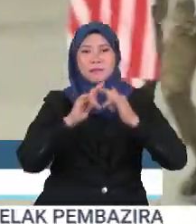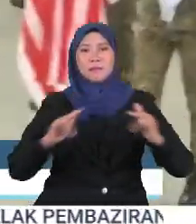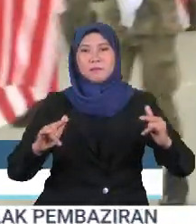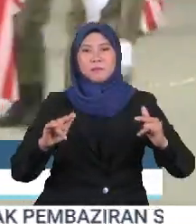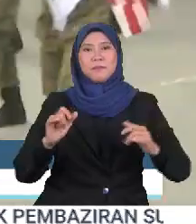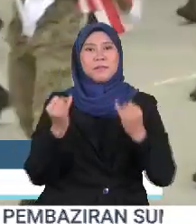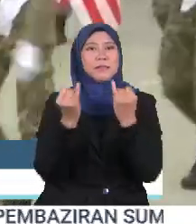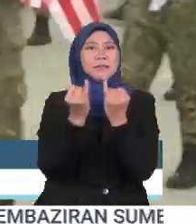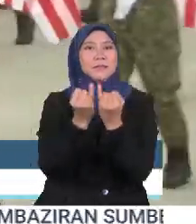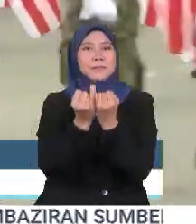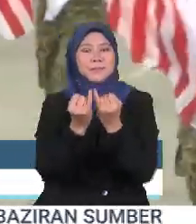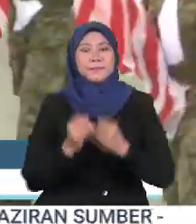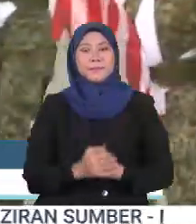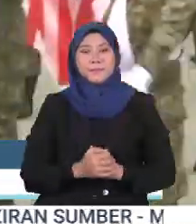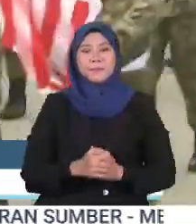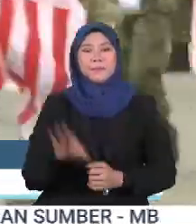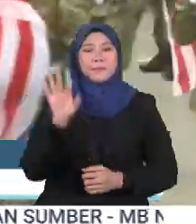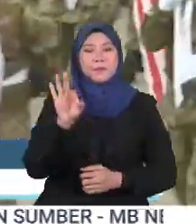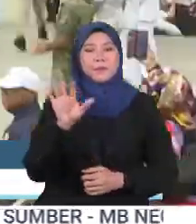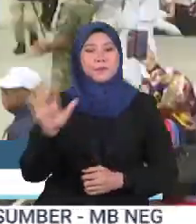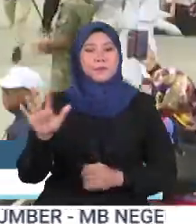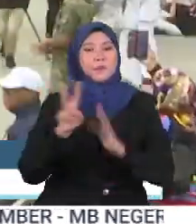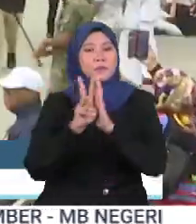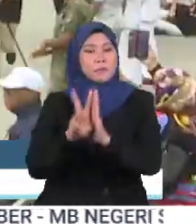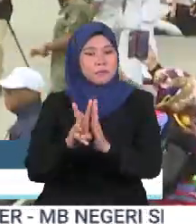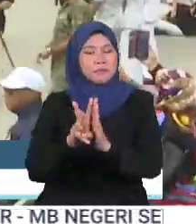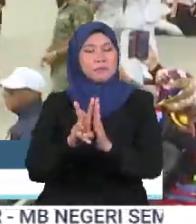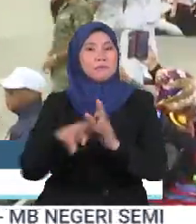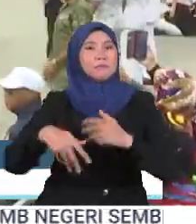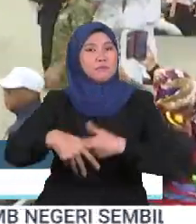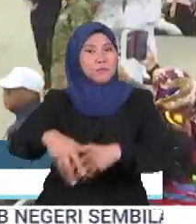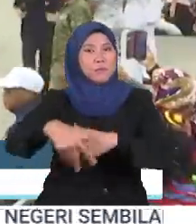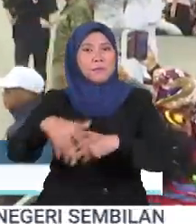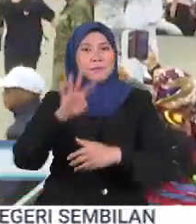Sanggro Taiping. Sebanyak 95 kontinjen melibatkan